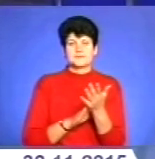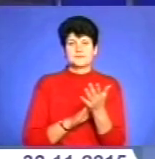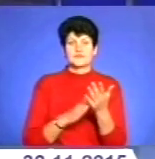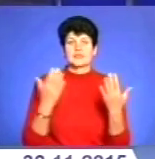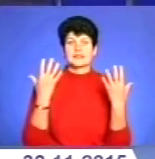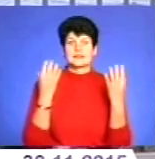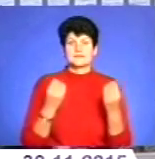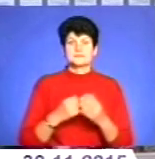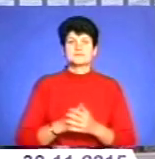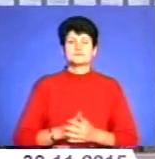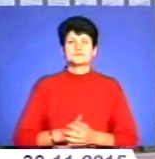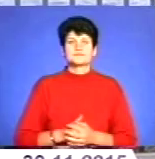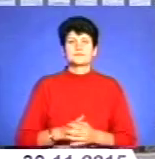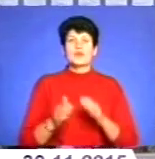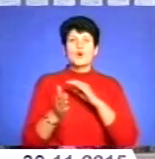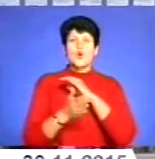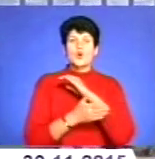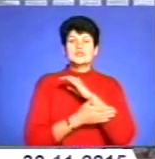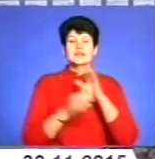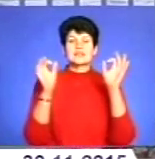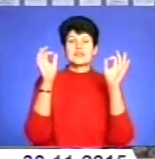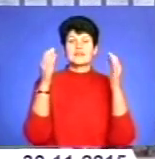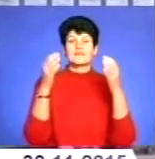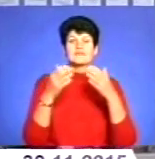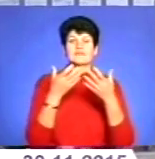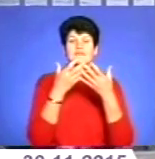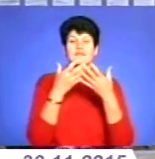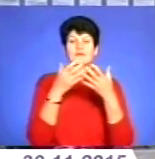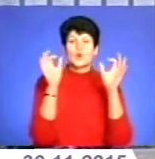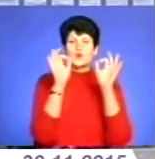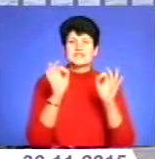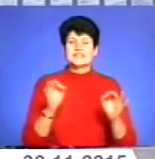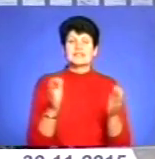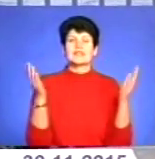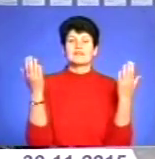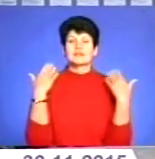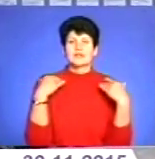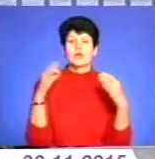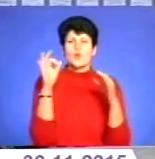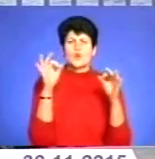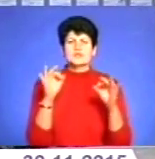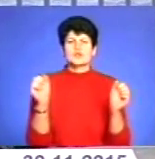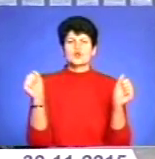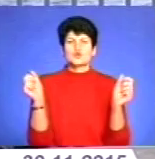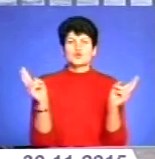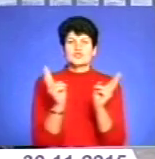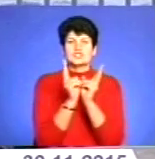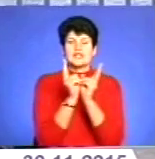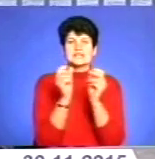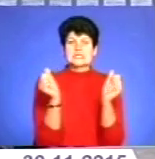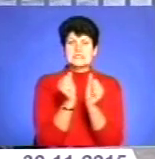дня». Останній осінній вихідний. Осінь зустрічається з зимою, пронизливий вітер тримає тернополян